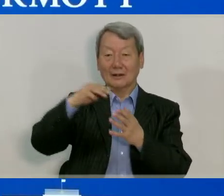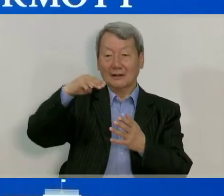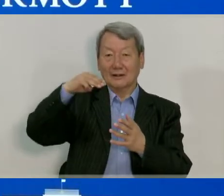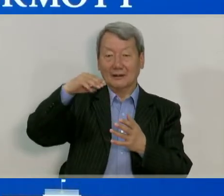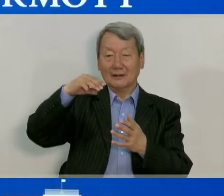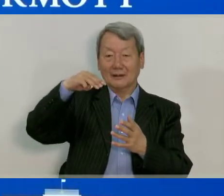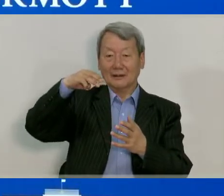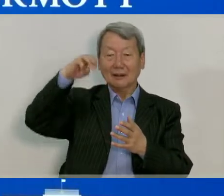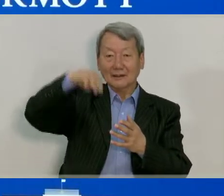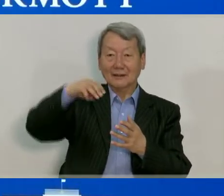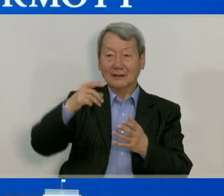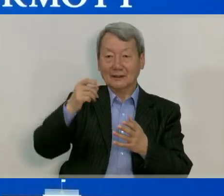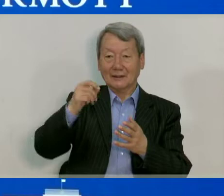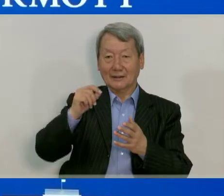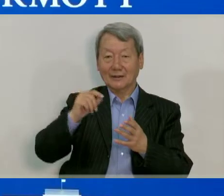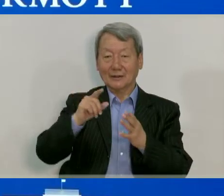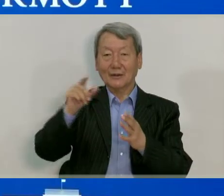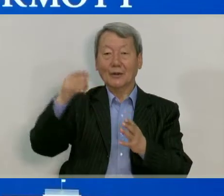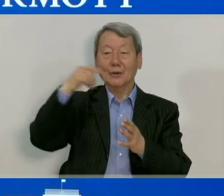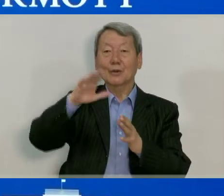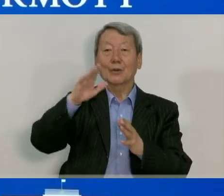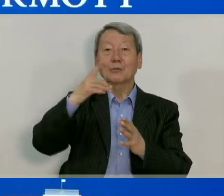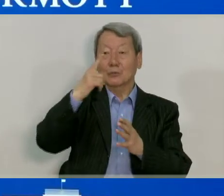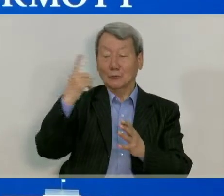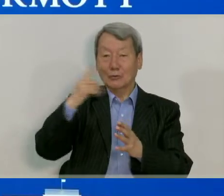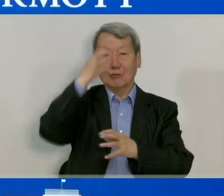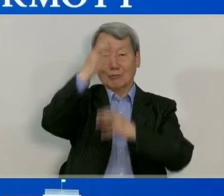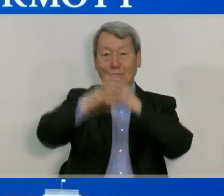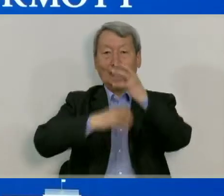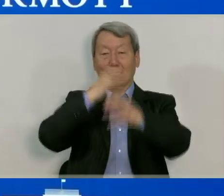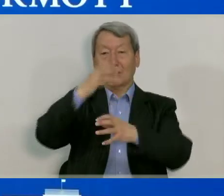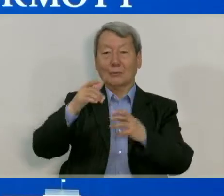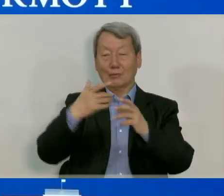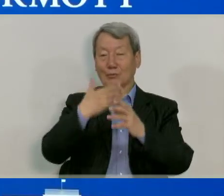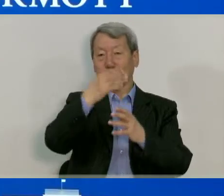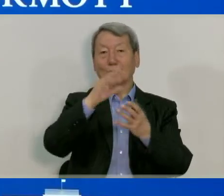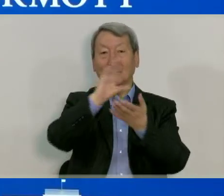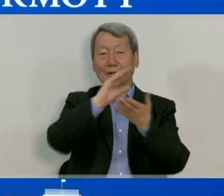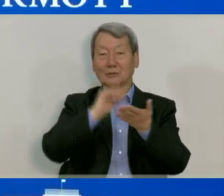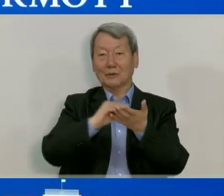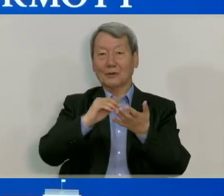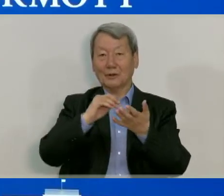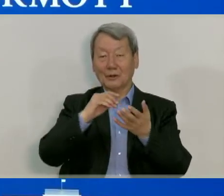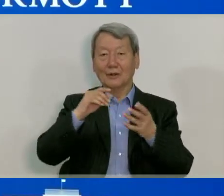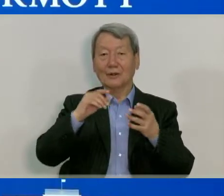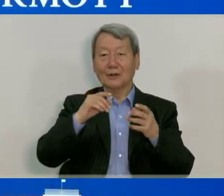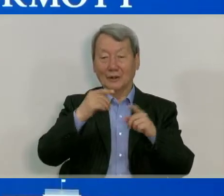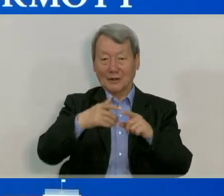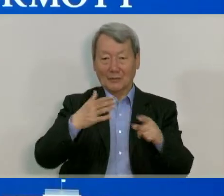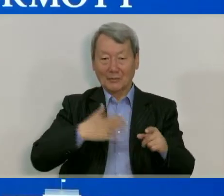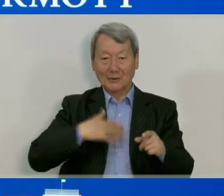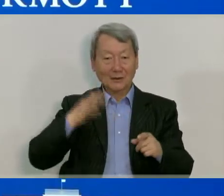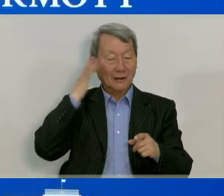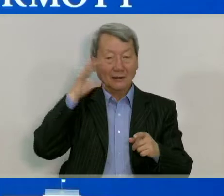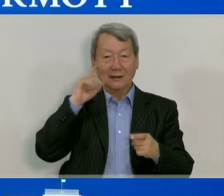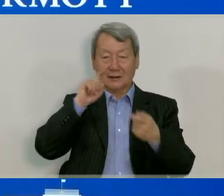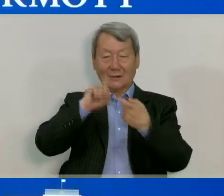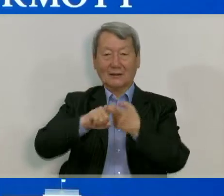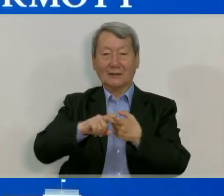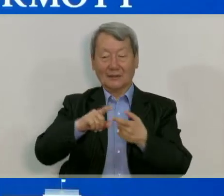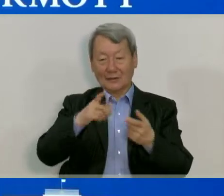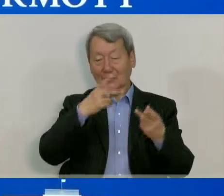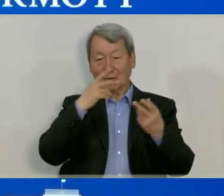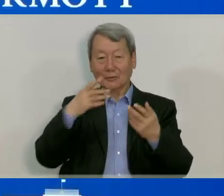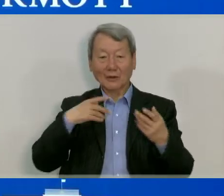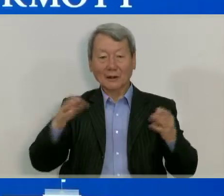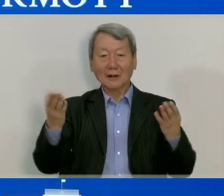таасирин тийгизип койгонду, бул дүйнө жүзүндө болуп аткан статистикага дагы ушу биздин республикада дал келишип туруп